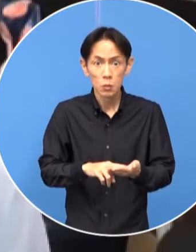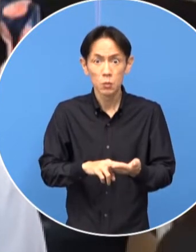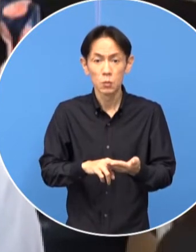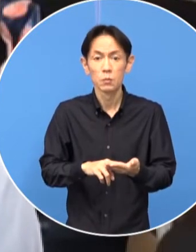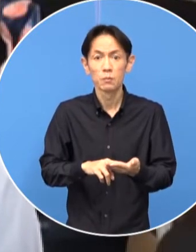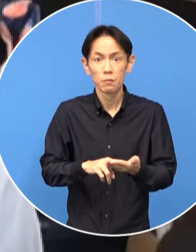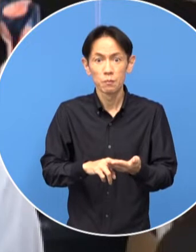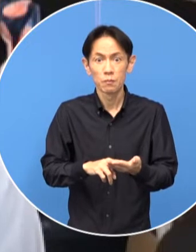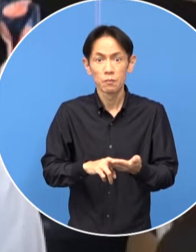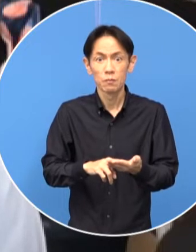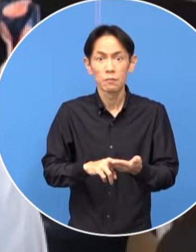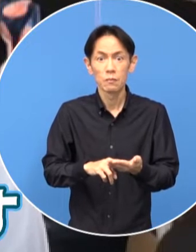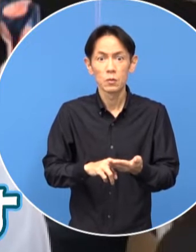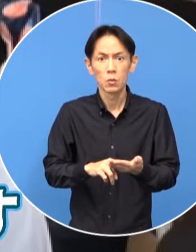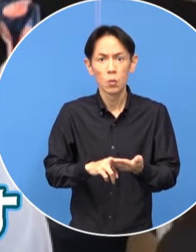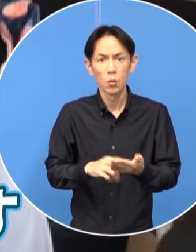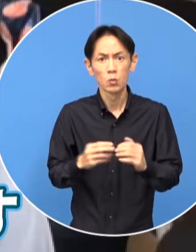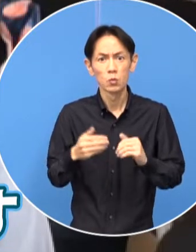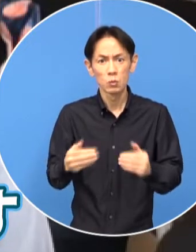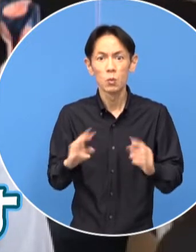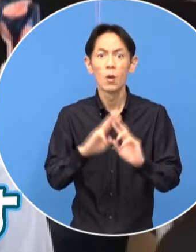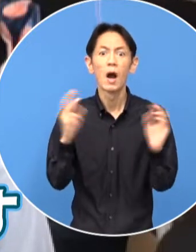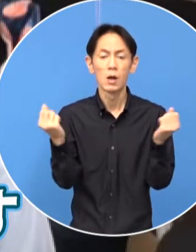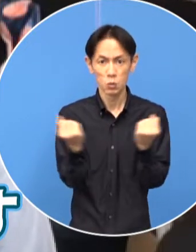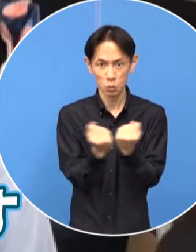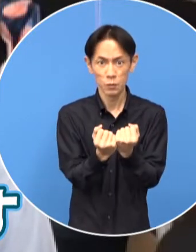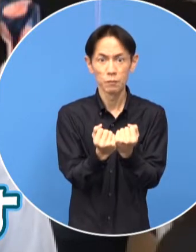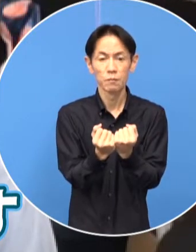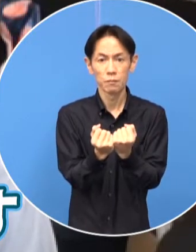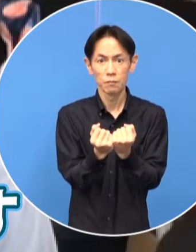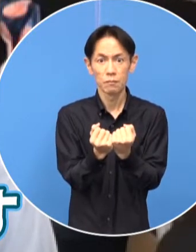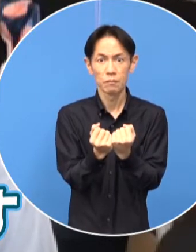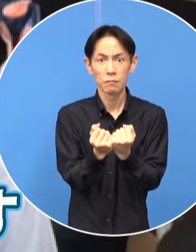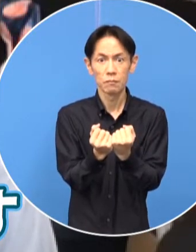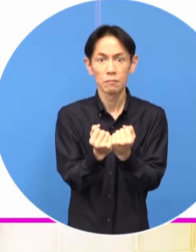ていう風に、そういう風に進むワークショップなんですけど、